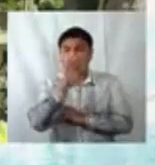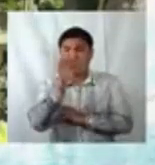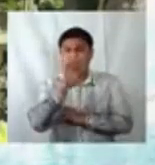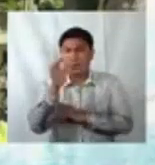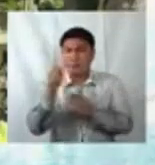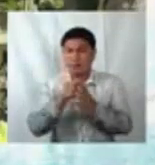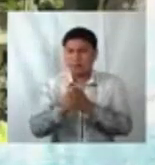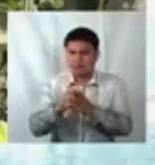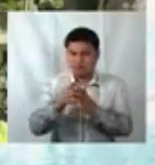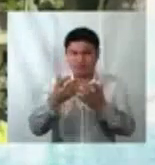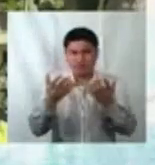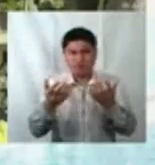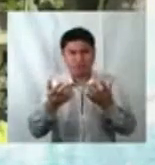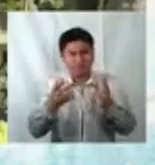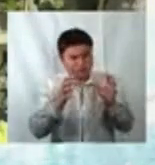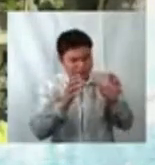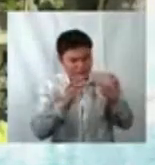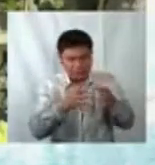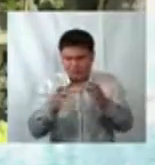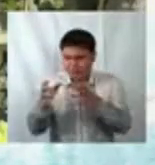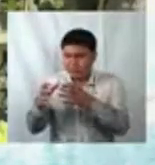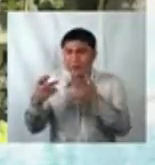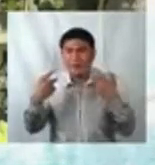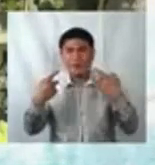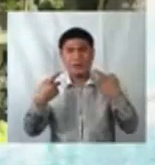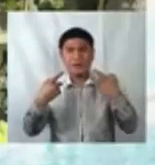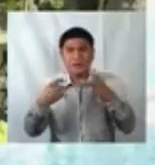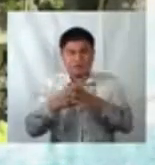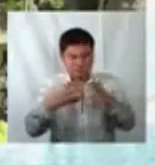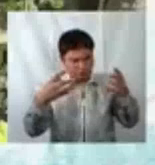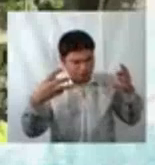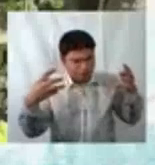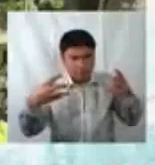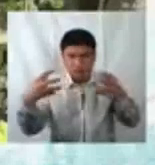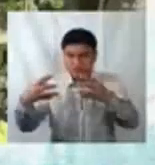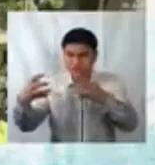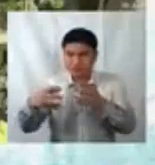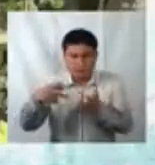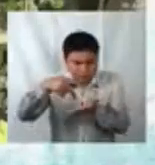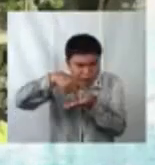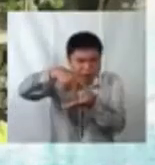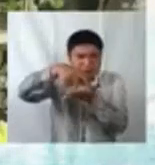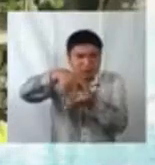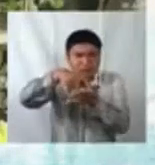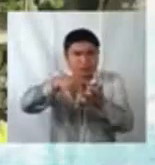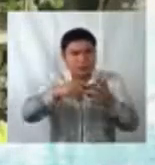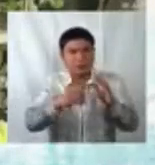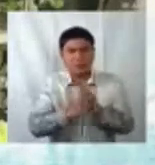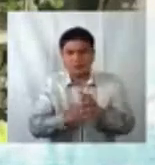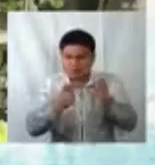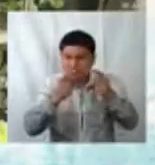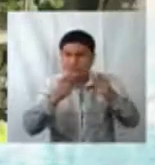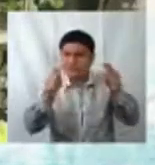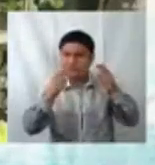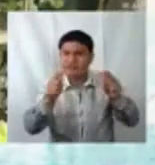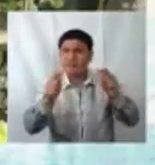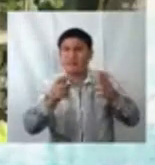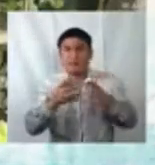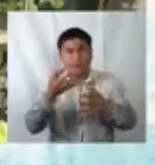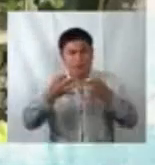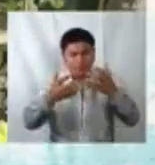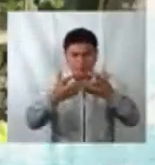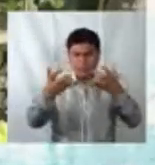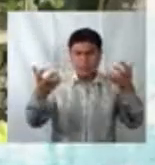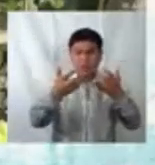bawat pagkakataon na tayo ay nagkakaroon ng pakikibaka. Sinusubok ang Pilipino kung magwawatak-watak. Hanggang ngayon